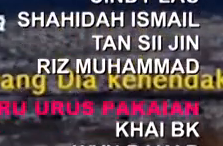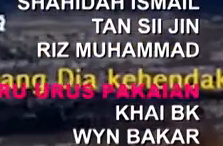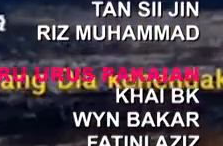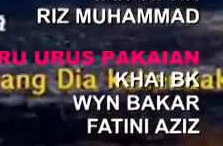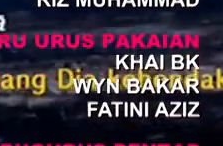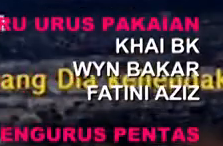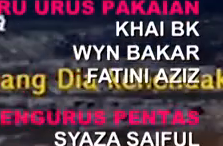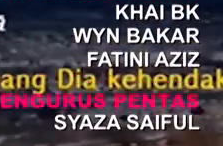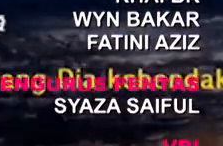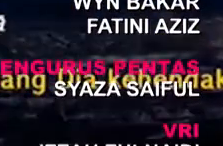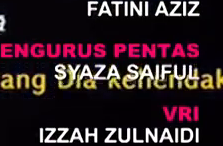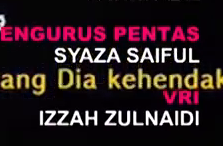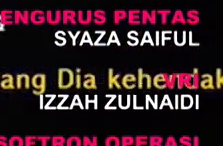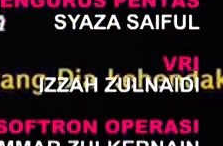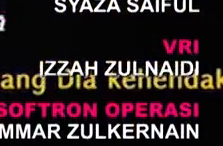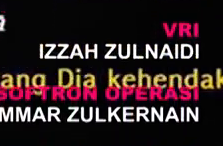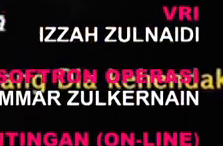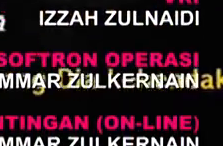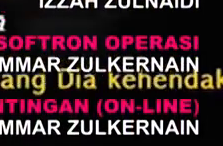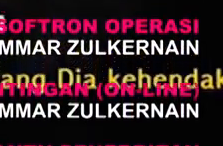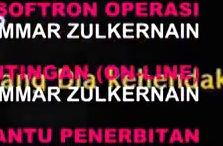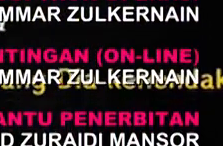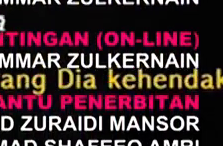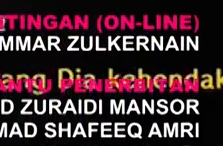kyuhyunie Meisya